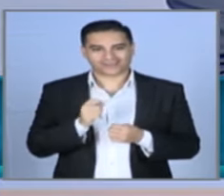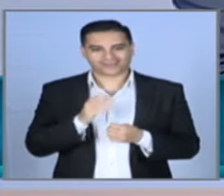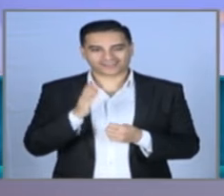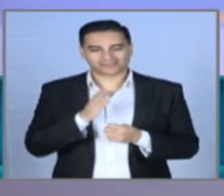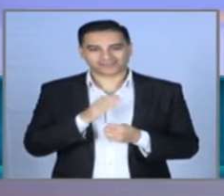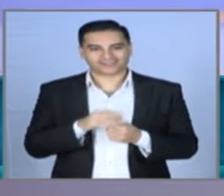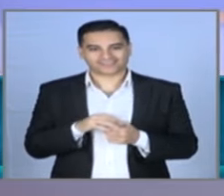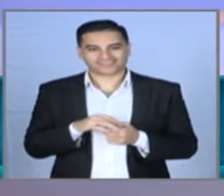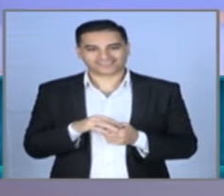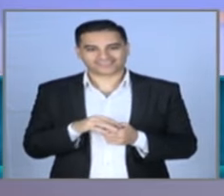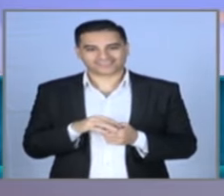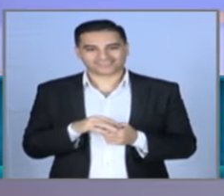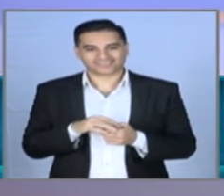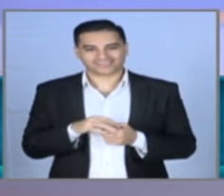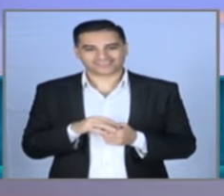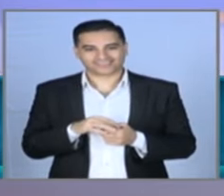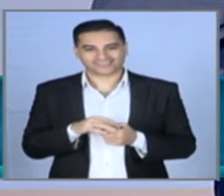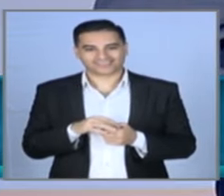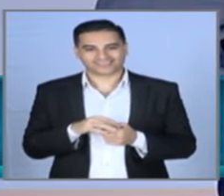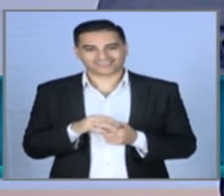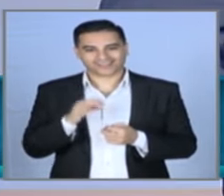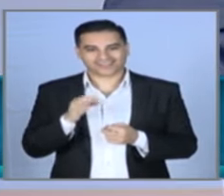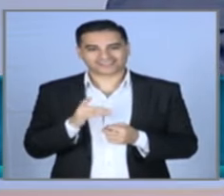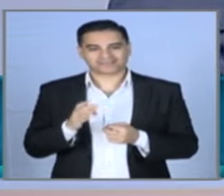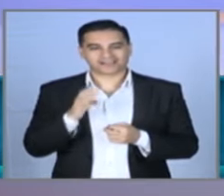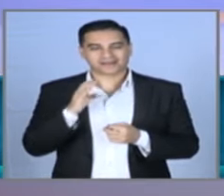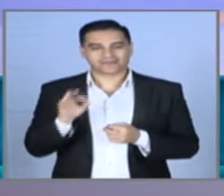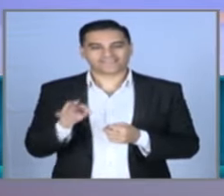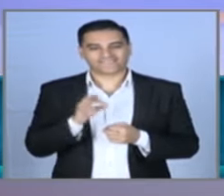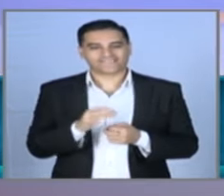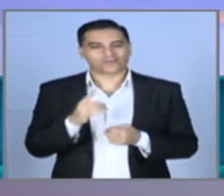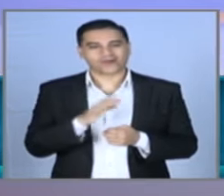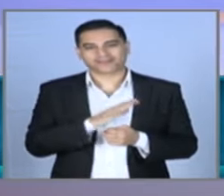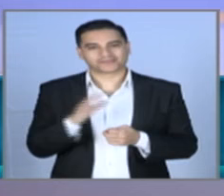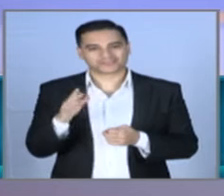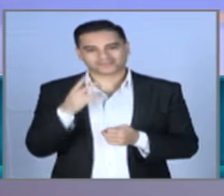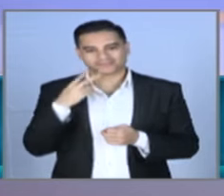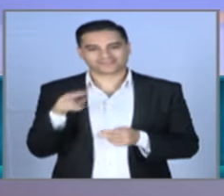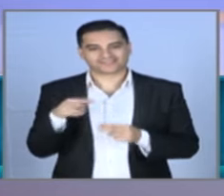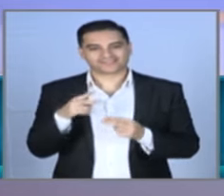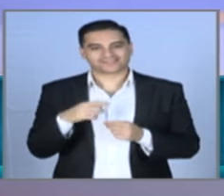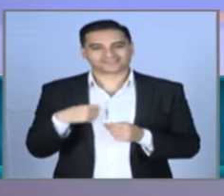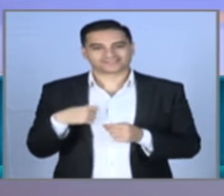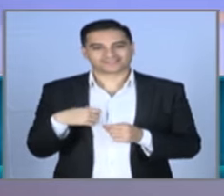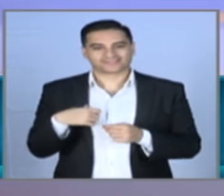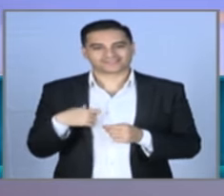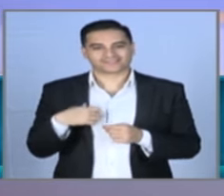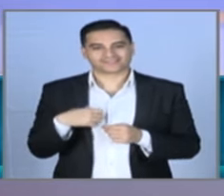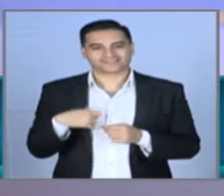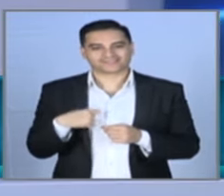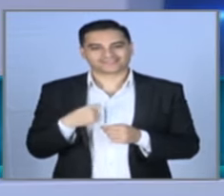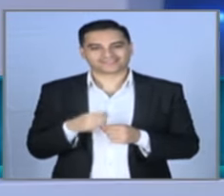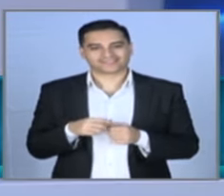تاريخ. تاريخ إمتى؟ لازم الإجابة تبقى واحدة وما ينفعش يبص لك. إجابتك لسه من